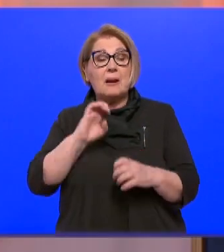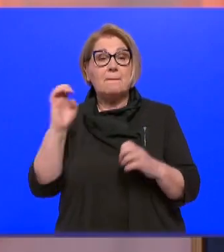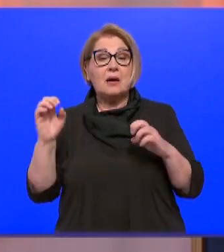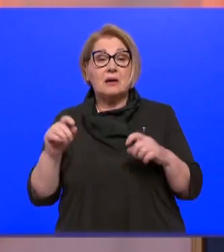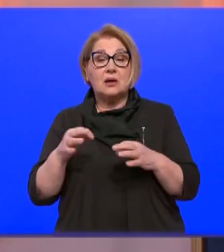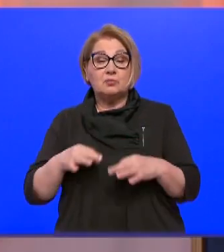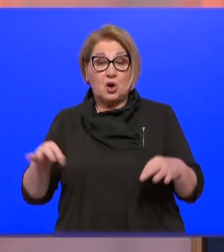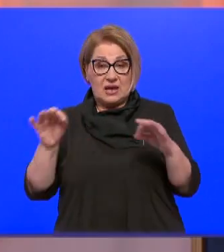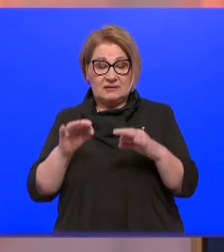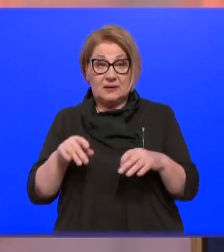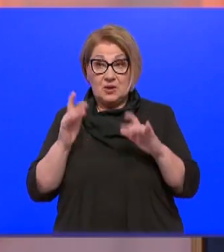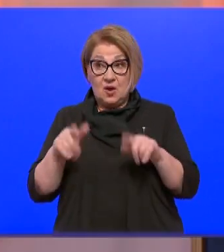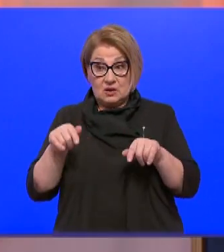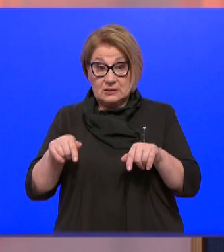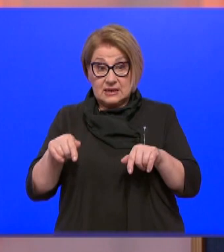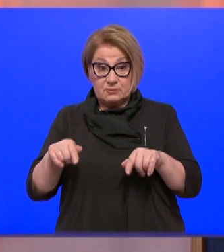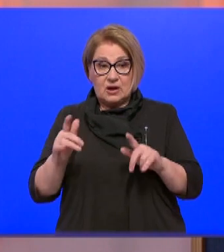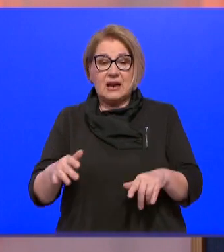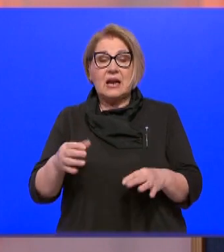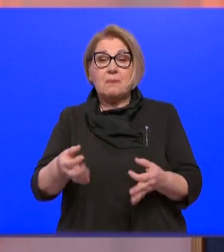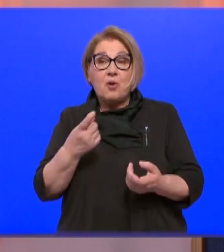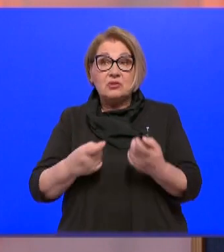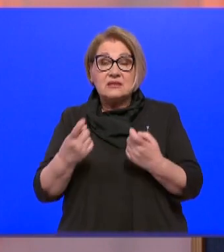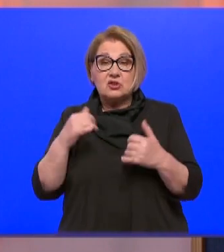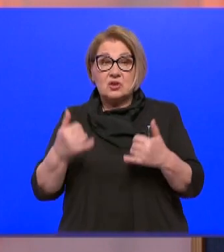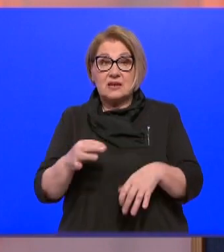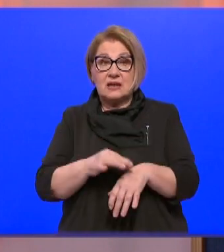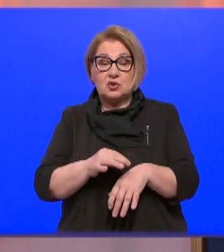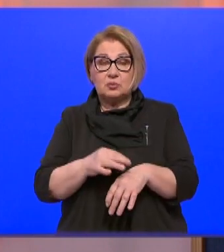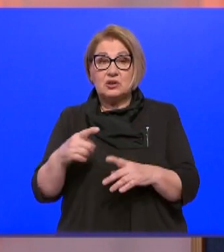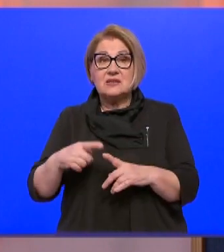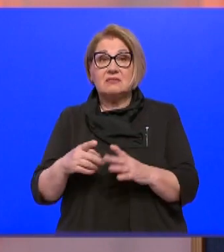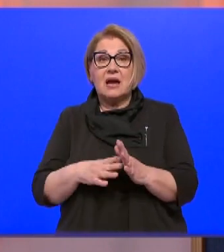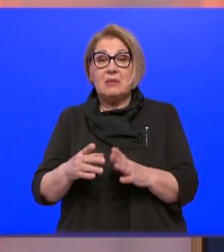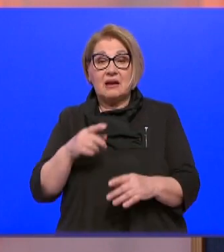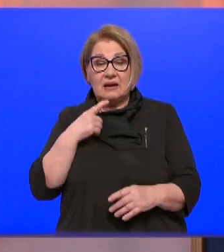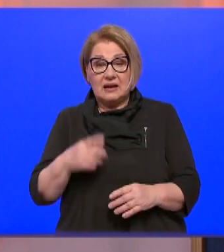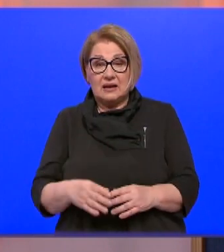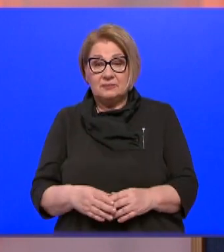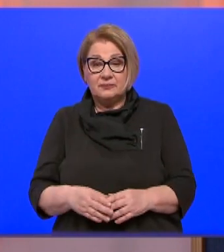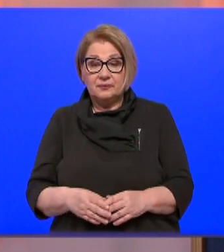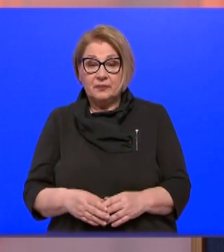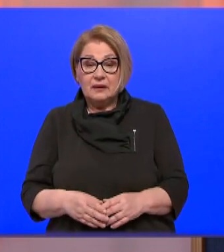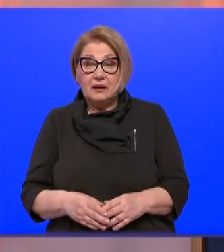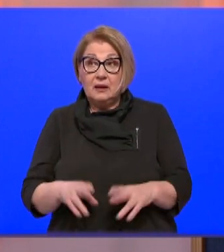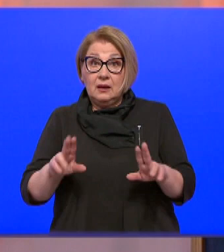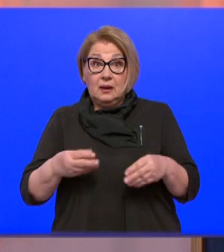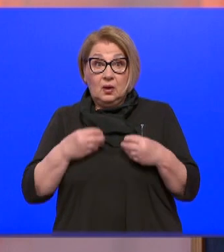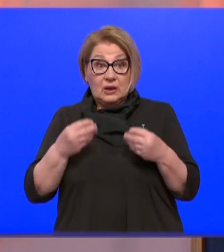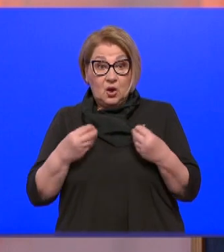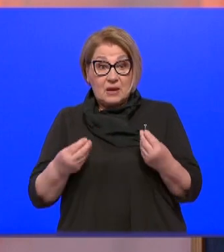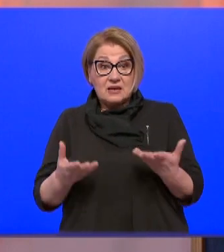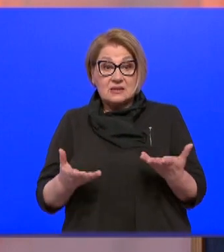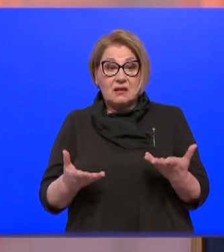smo čuli poticaj. Poštovani gledatelji, ovo što je sad doktorica Tamara govorila, zapravo je pojasnila